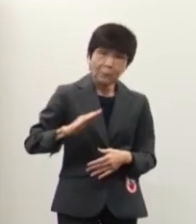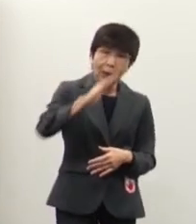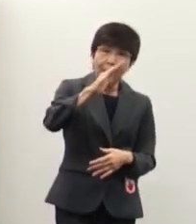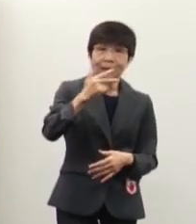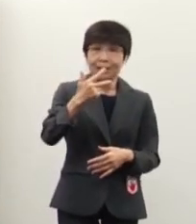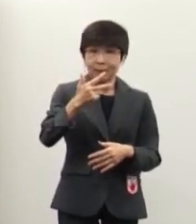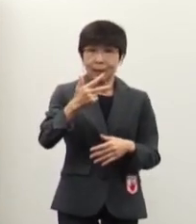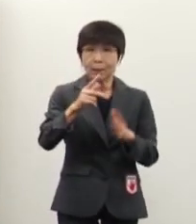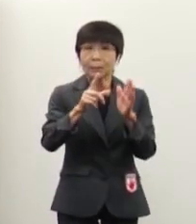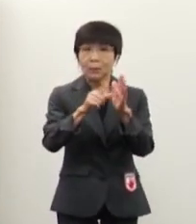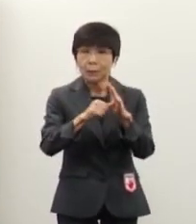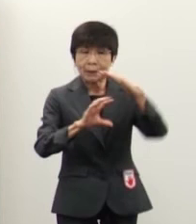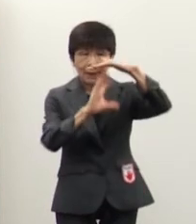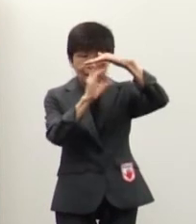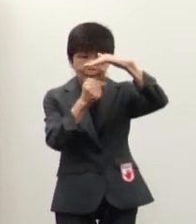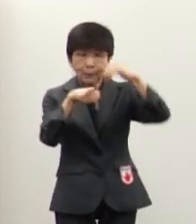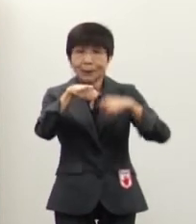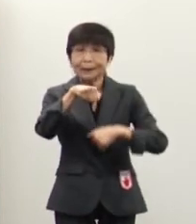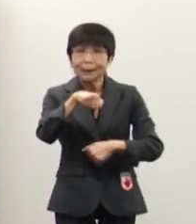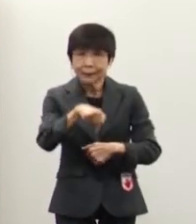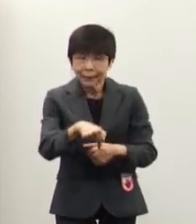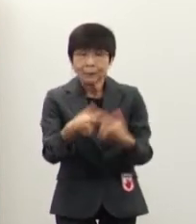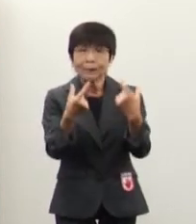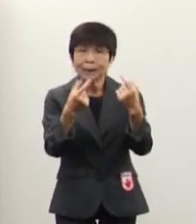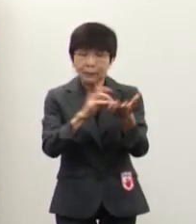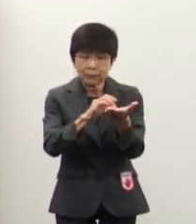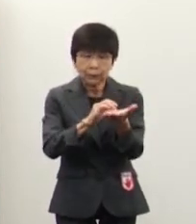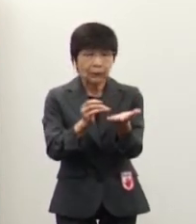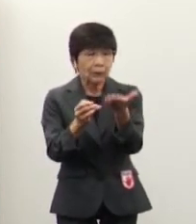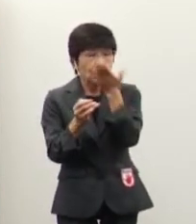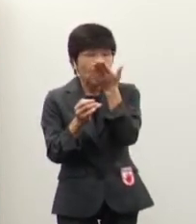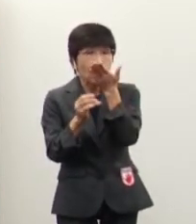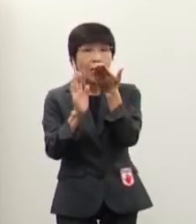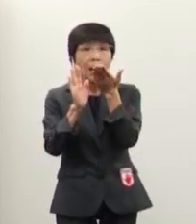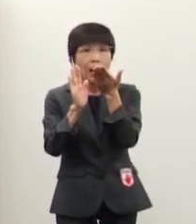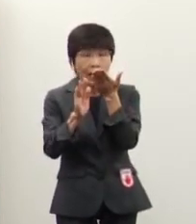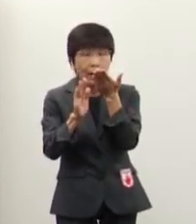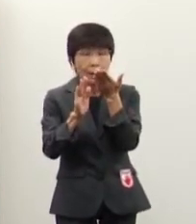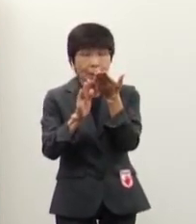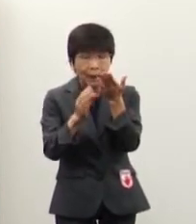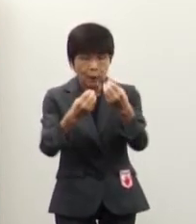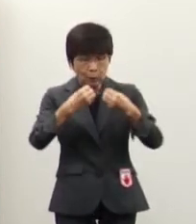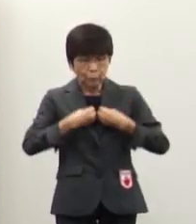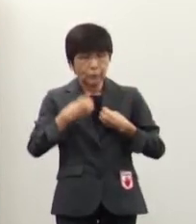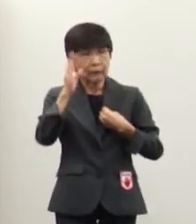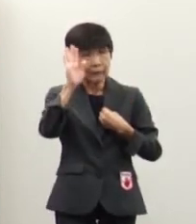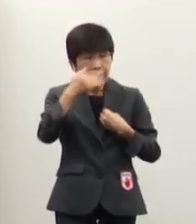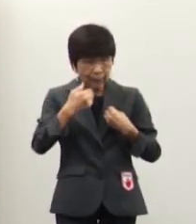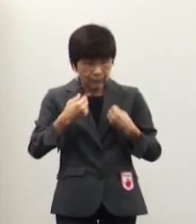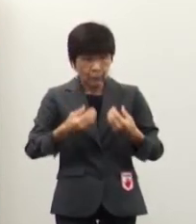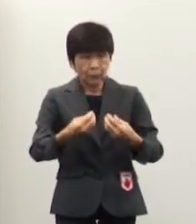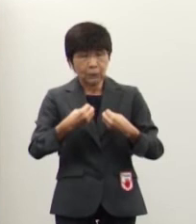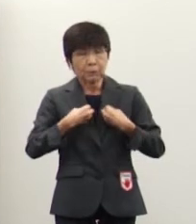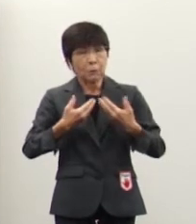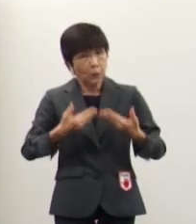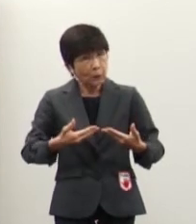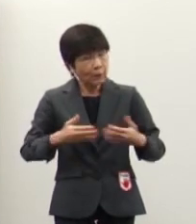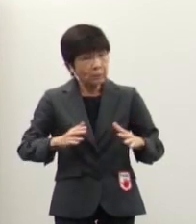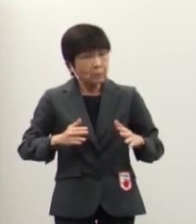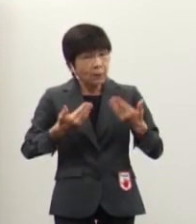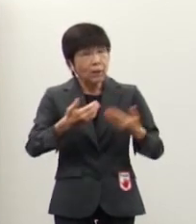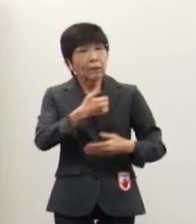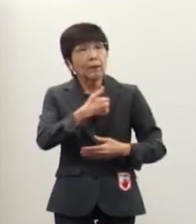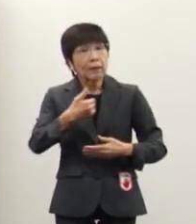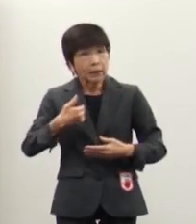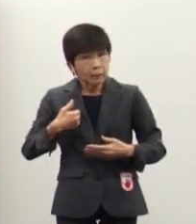と本件では適切な投与により重症化を防ぐ効果がある経口抗ウイルス薬の